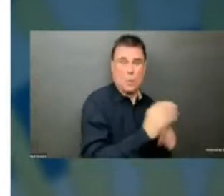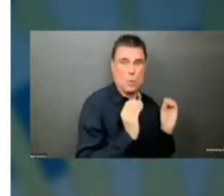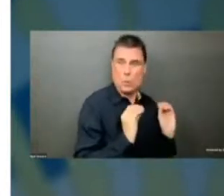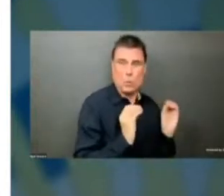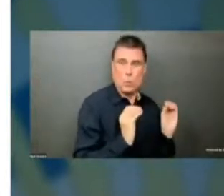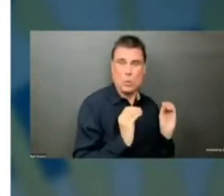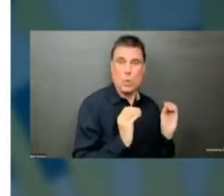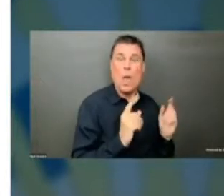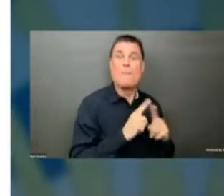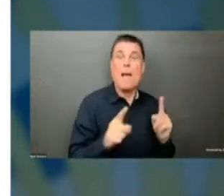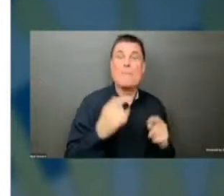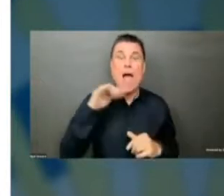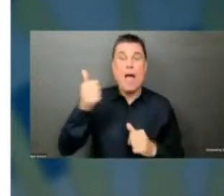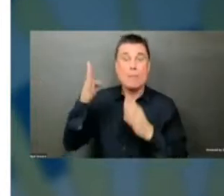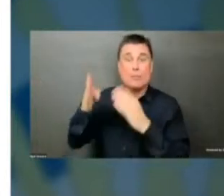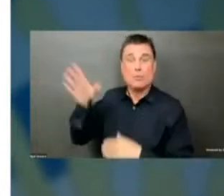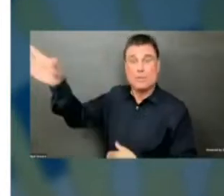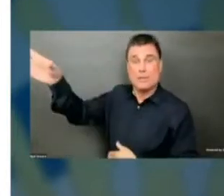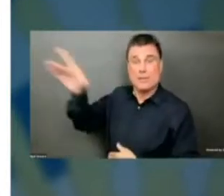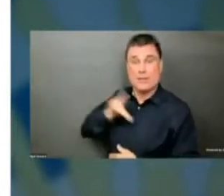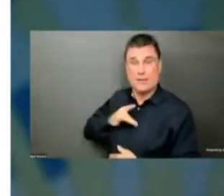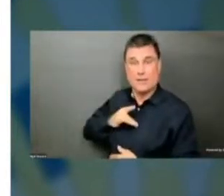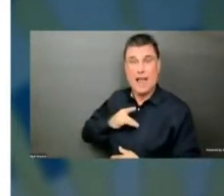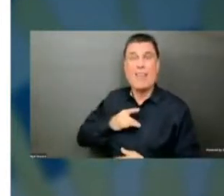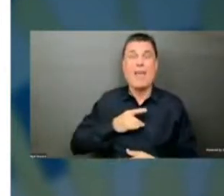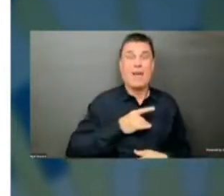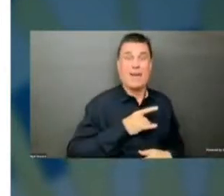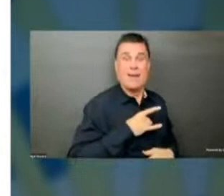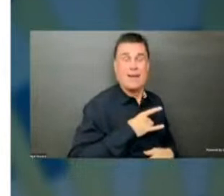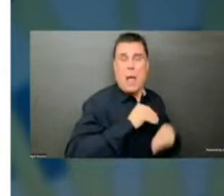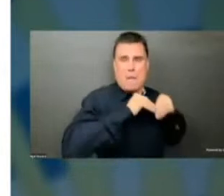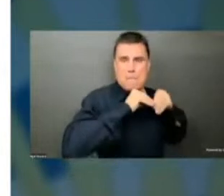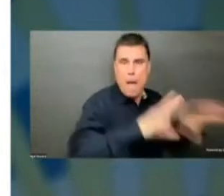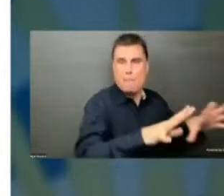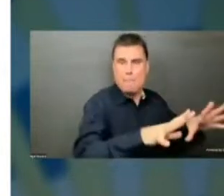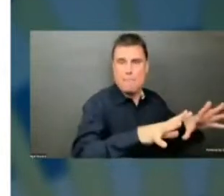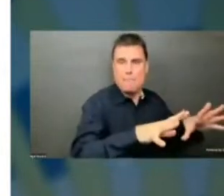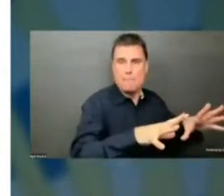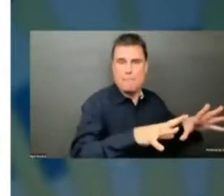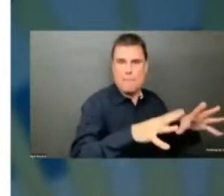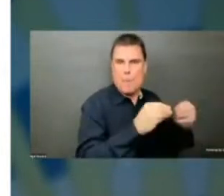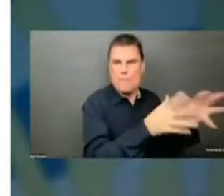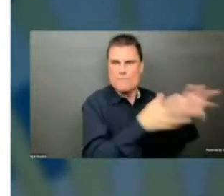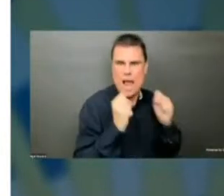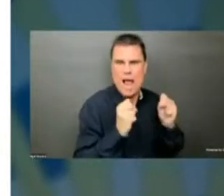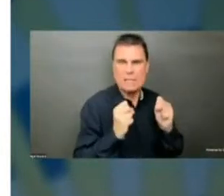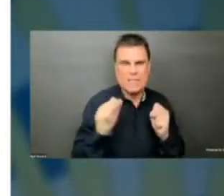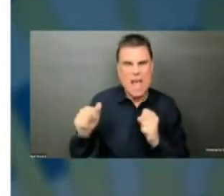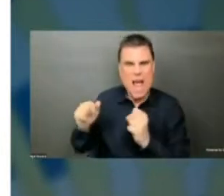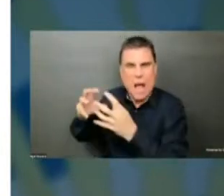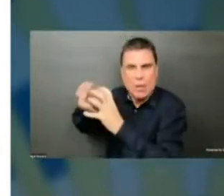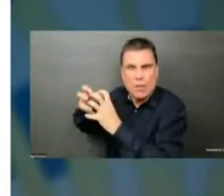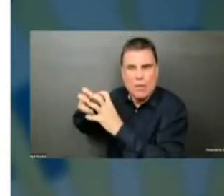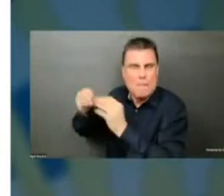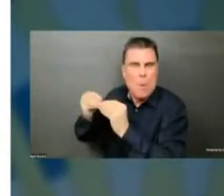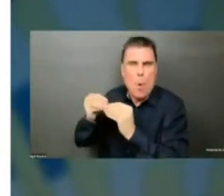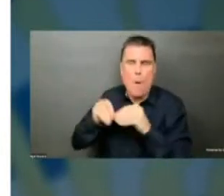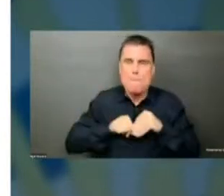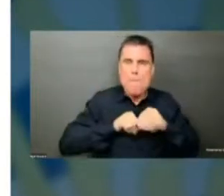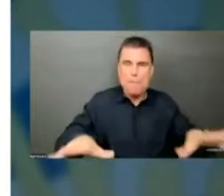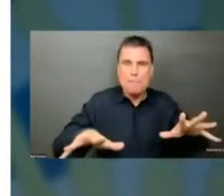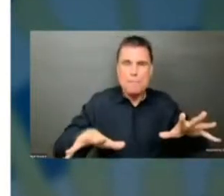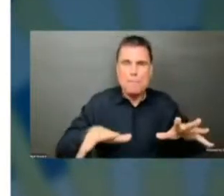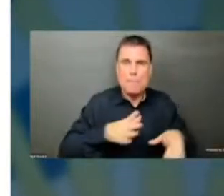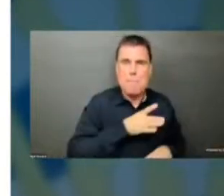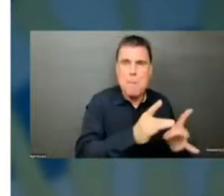是他没 spreader 传， events, 有些 where 人 a 他 person can 获得了， transmit 但是 to 他传 many 2个， others. 所以这 So 个就 when we 是 look 他 at an 说 average, we 一个 have 人 to 传几 remember 个，有 that 些人没 it 传